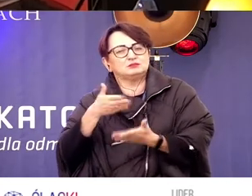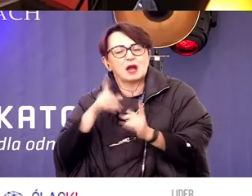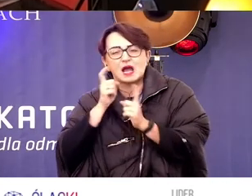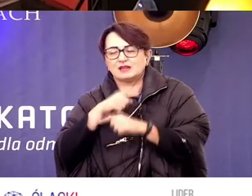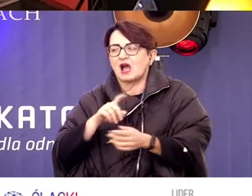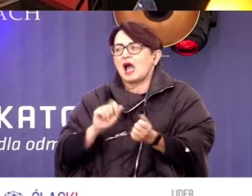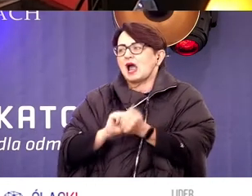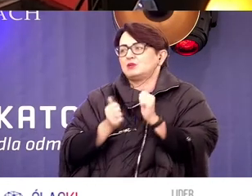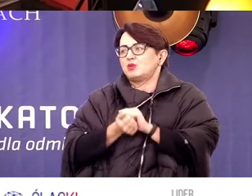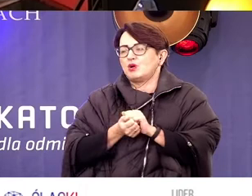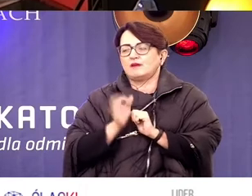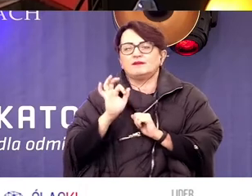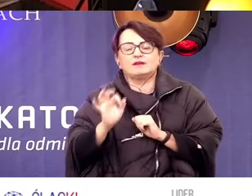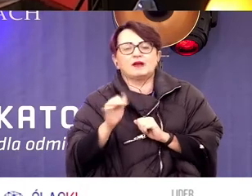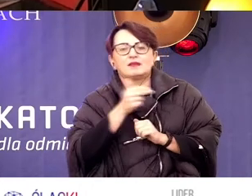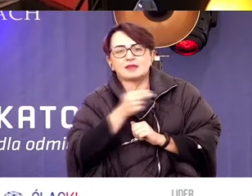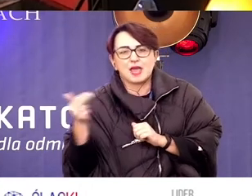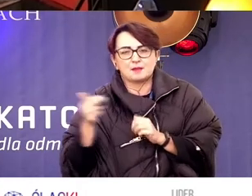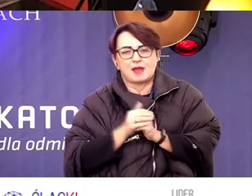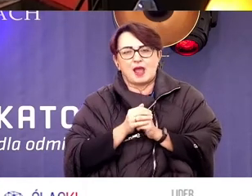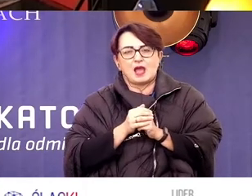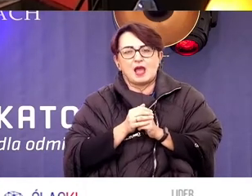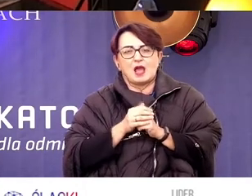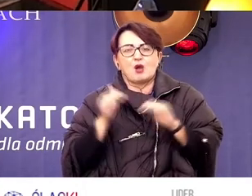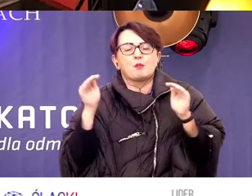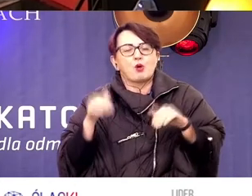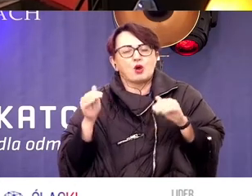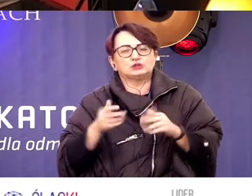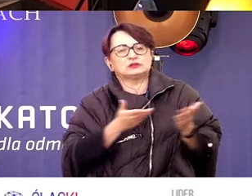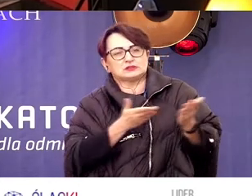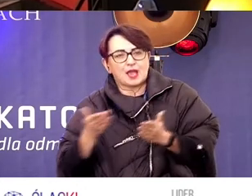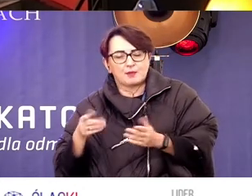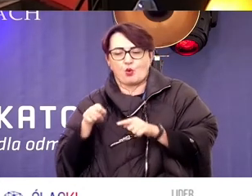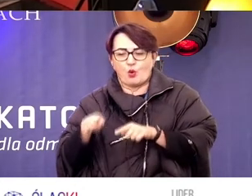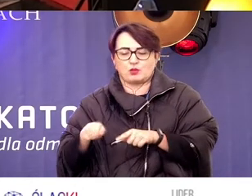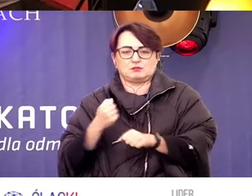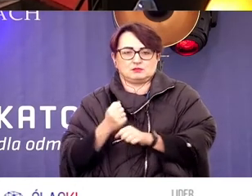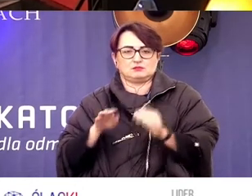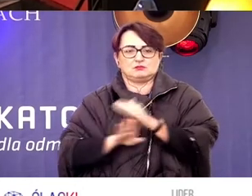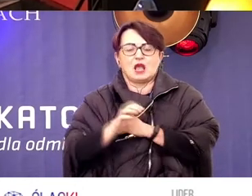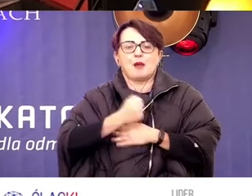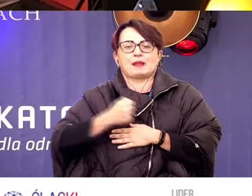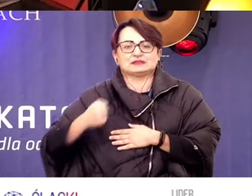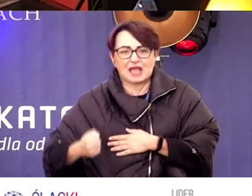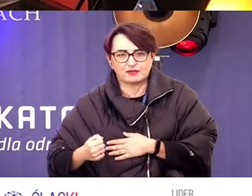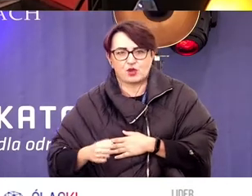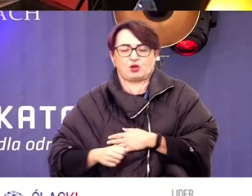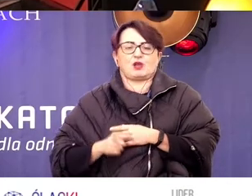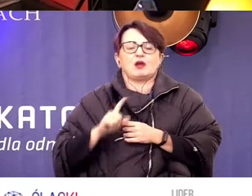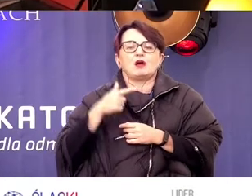od danej tematyki, no to mógł być zaproszony, żeby zostać ambasadorem, żeby zostać